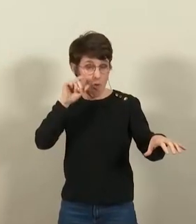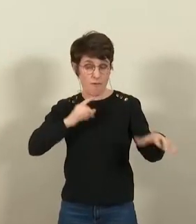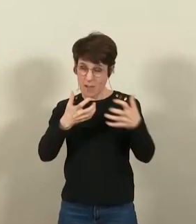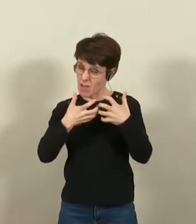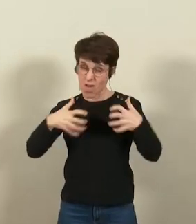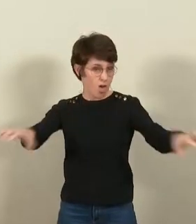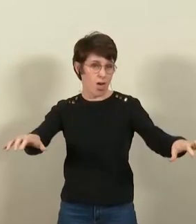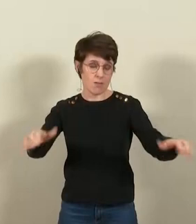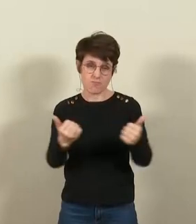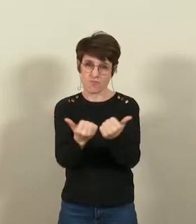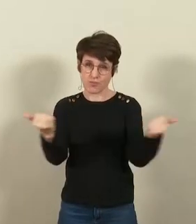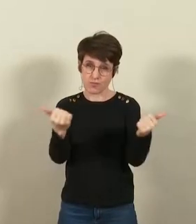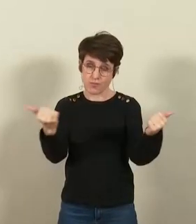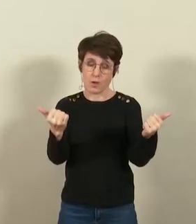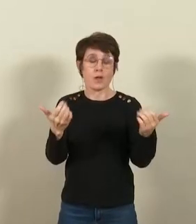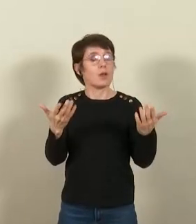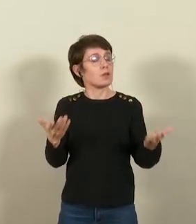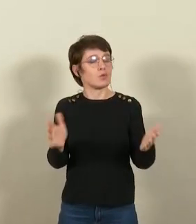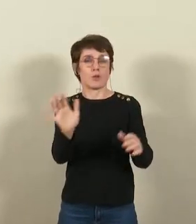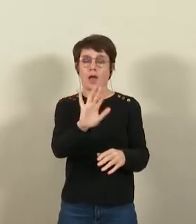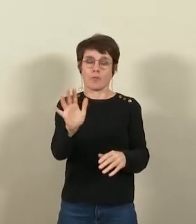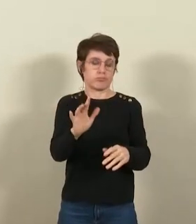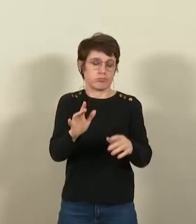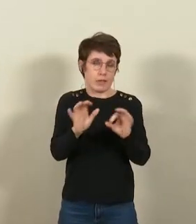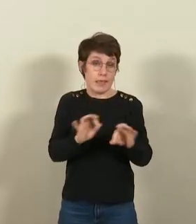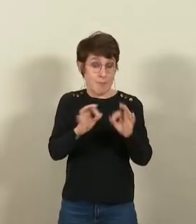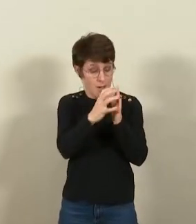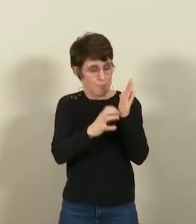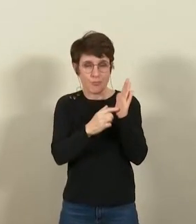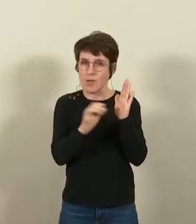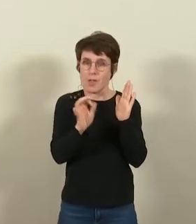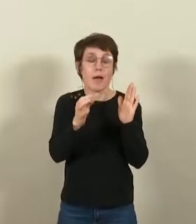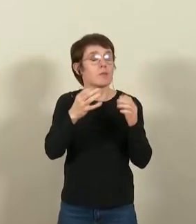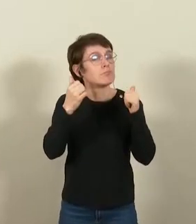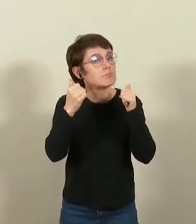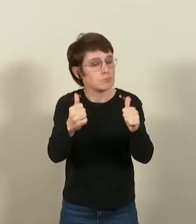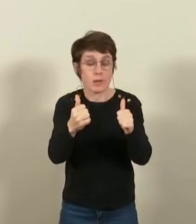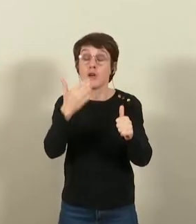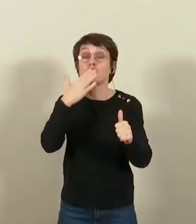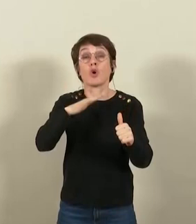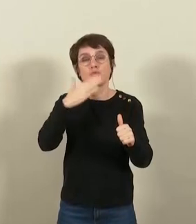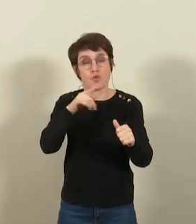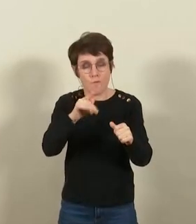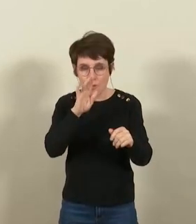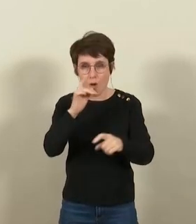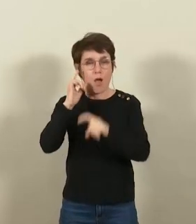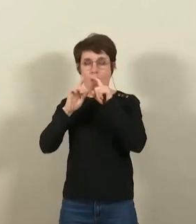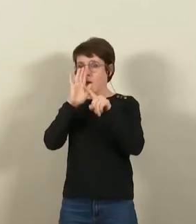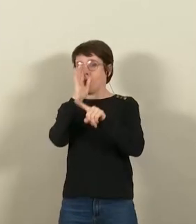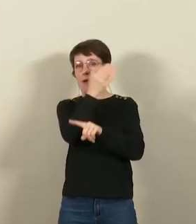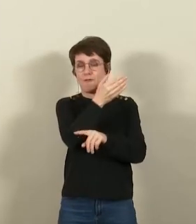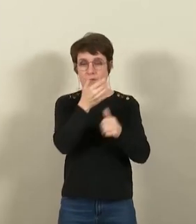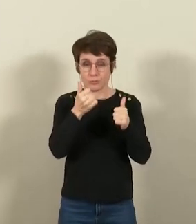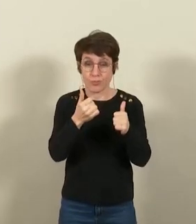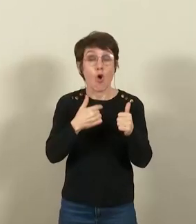bases que vous posez dans cette délibération c'est super euh que vous reveniez là-dessus en fait je je vous fais même une